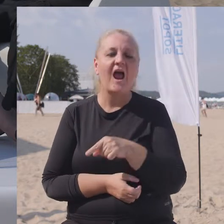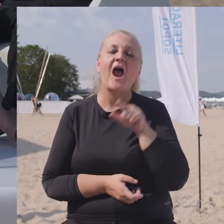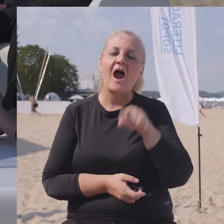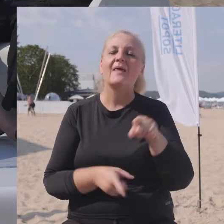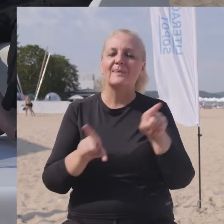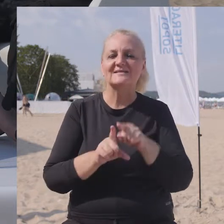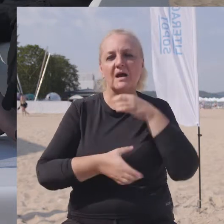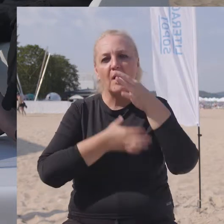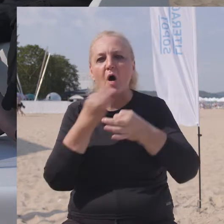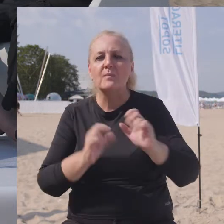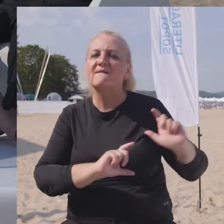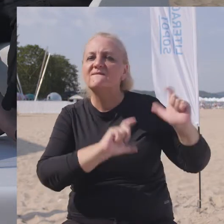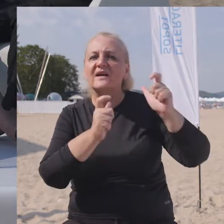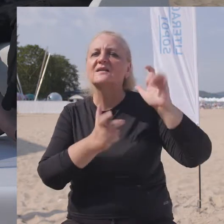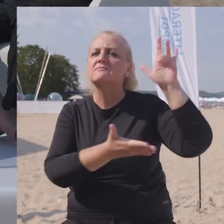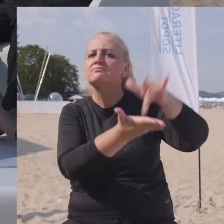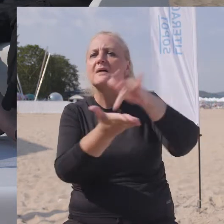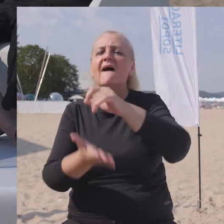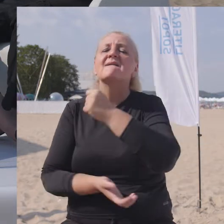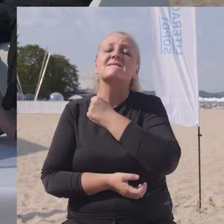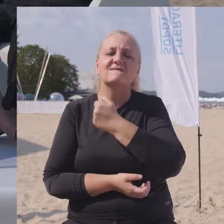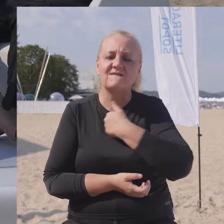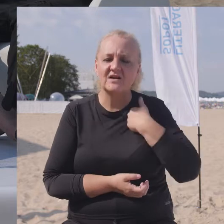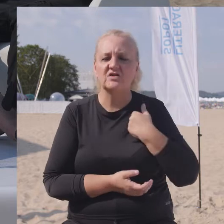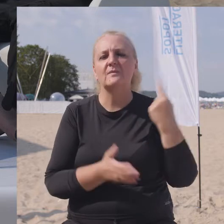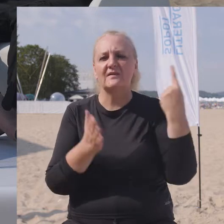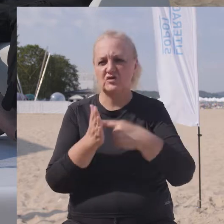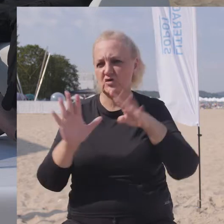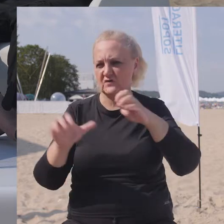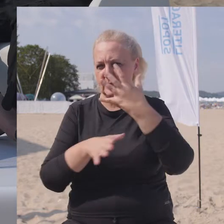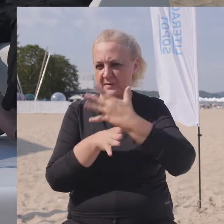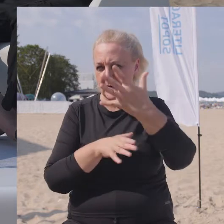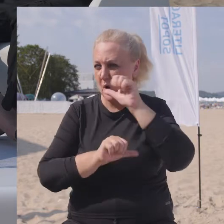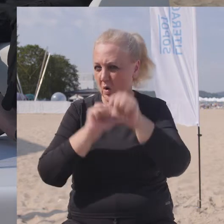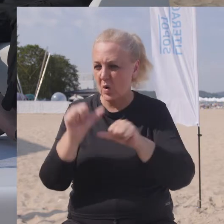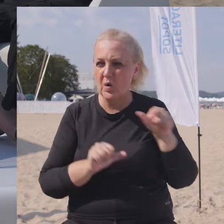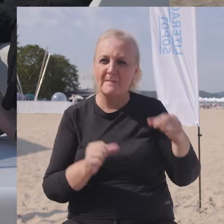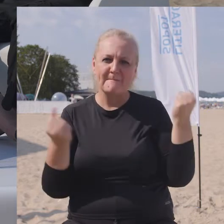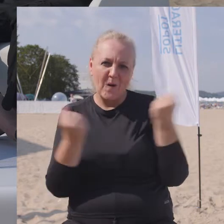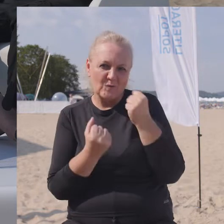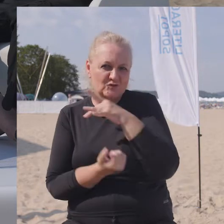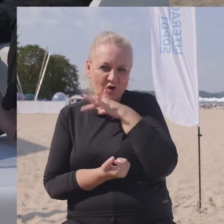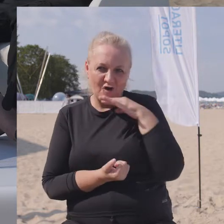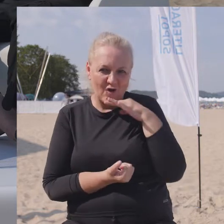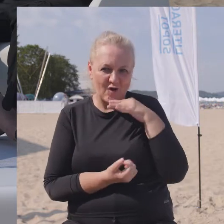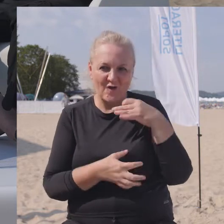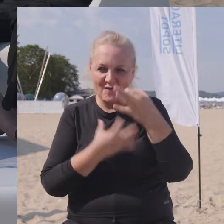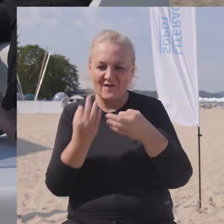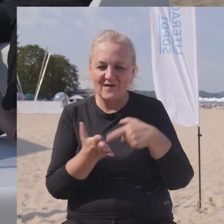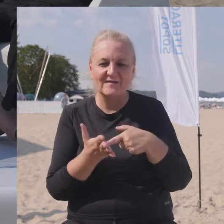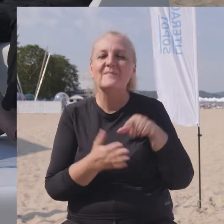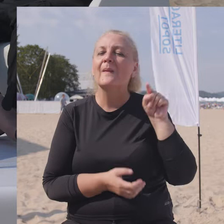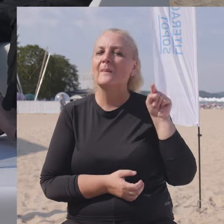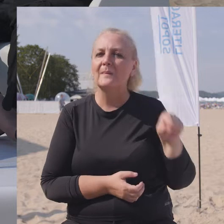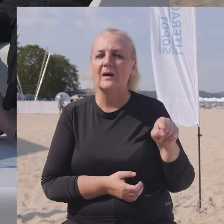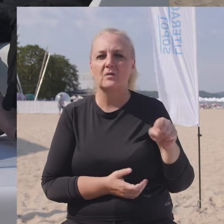tym, co działo się w Warszawie w 1955 roku, jest bardzo barwna, kolorowa i no nie mogła być oparta